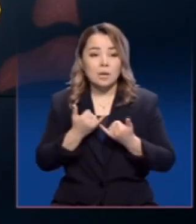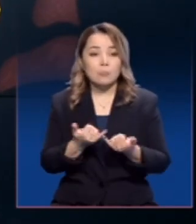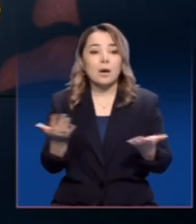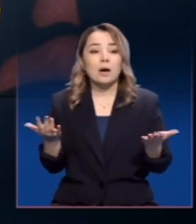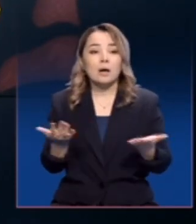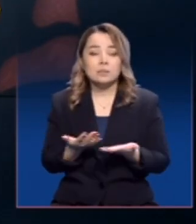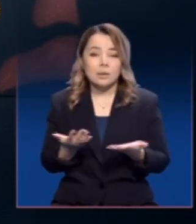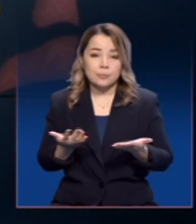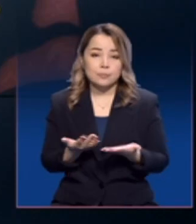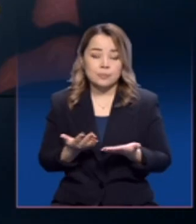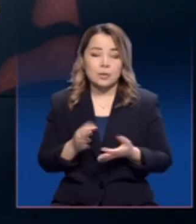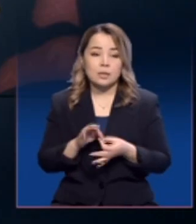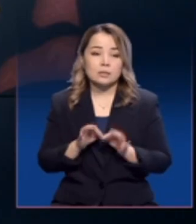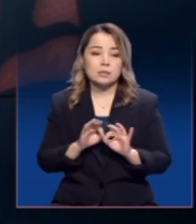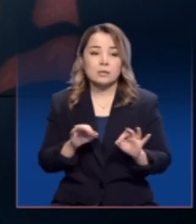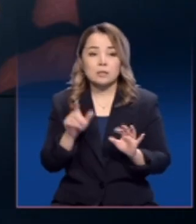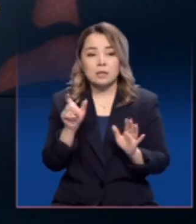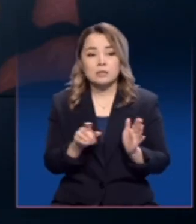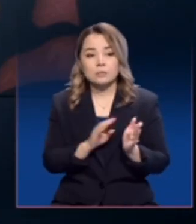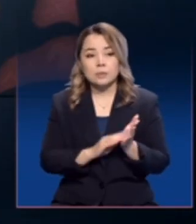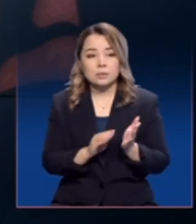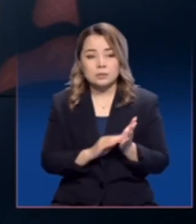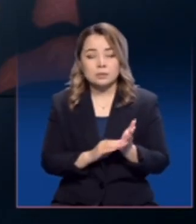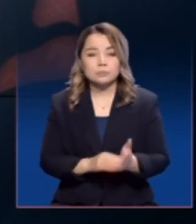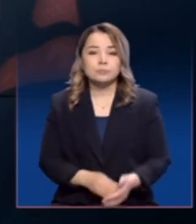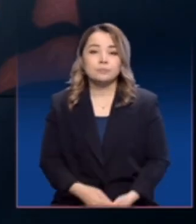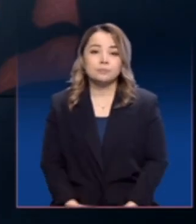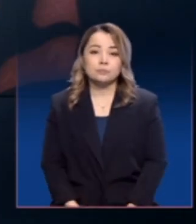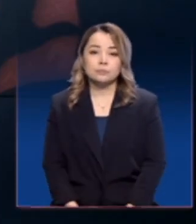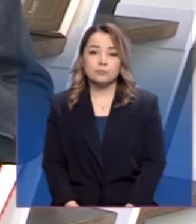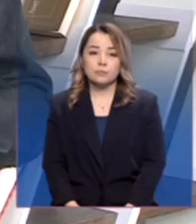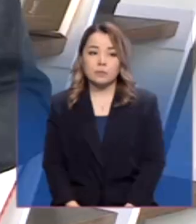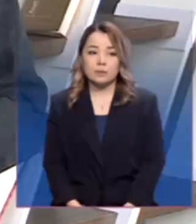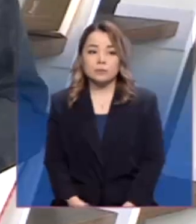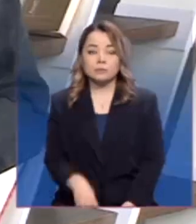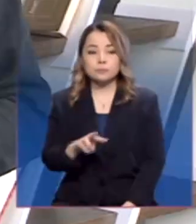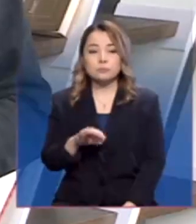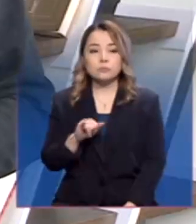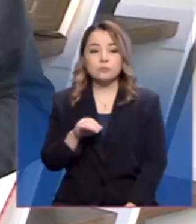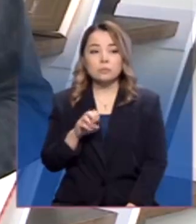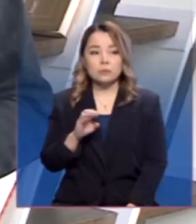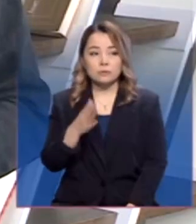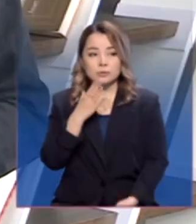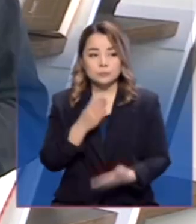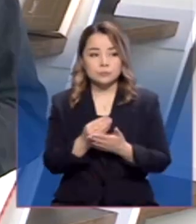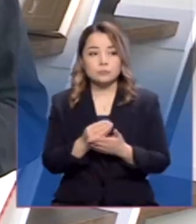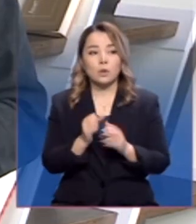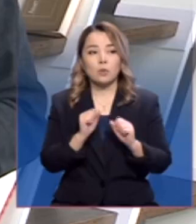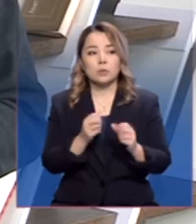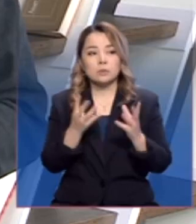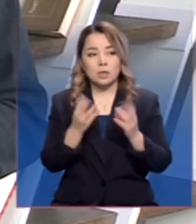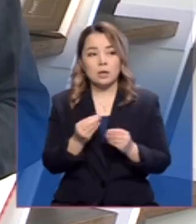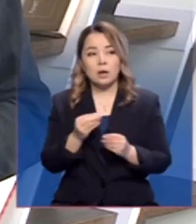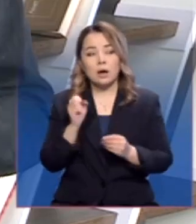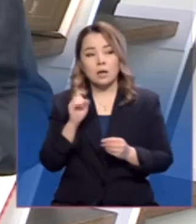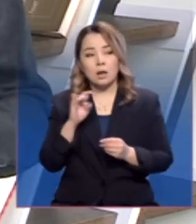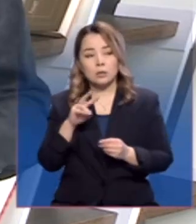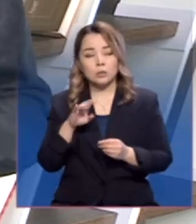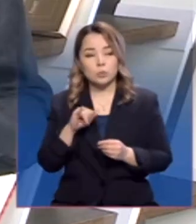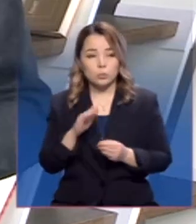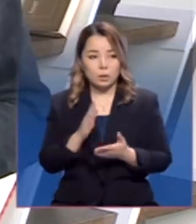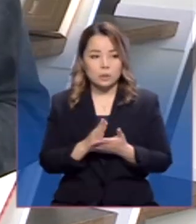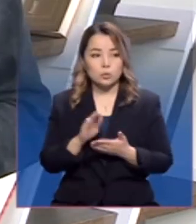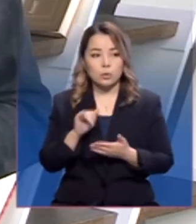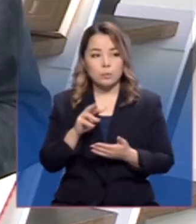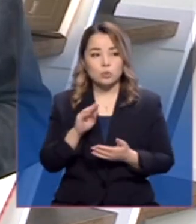қандай? Амангелді Сейтханның сюжетін көрейік. Мұхтар Әуезовтің «Қорғансыздың күні», «Қаралы сұлуы»,